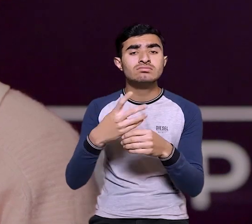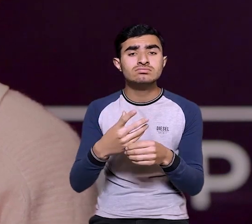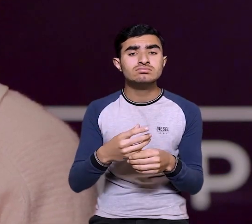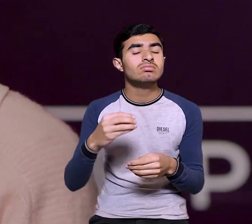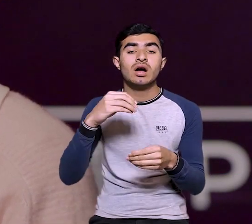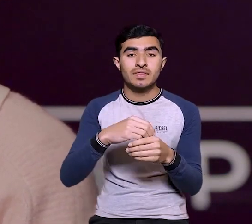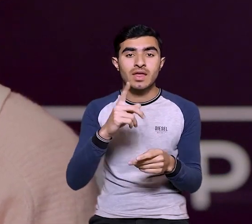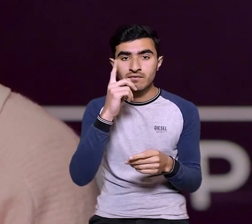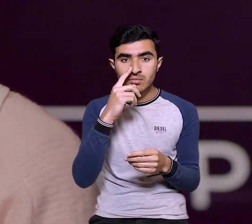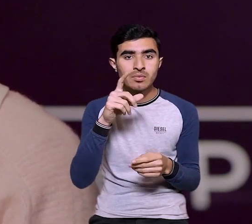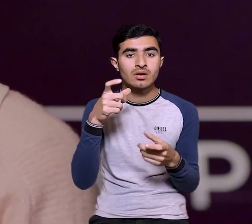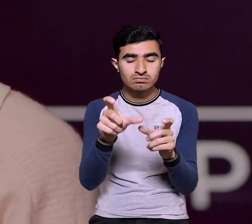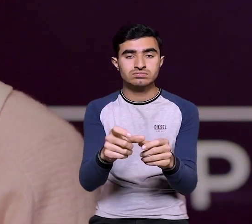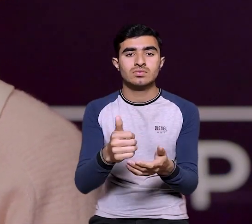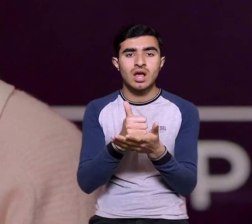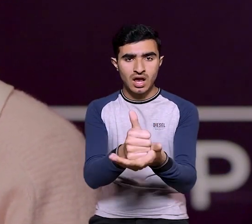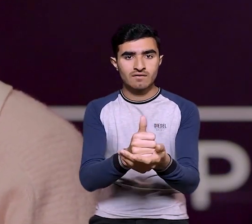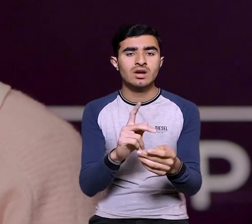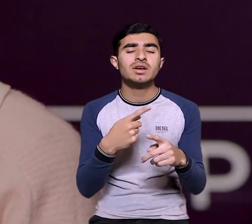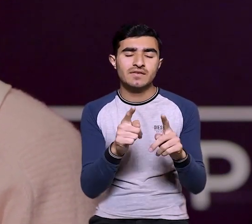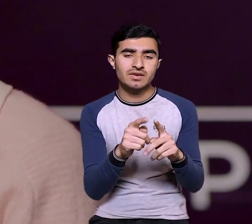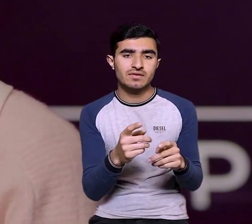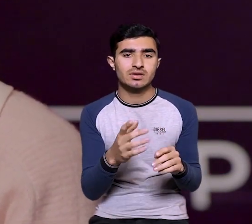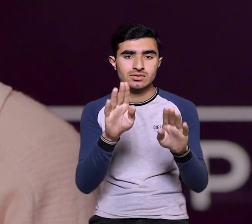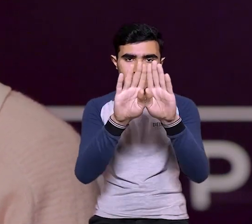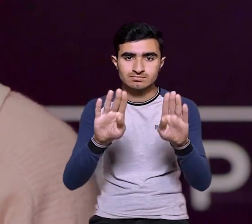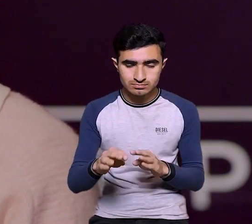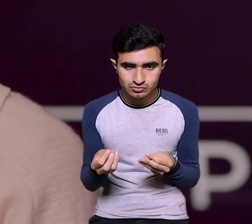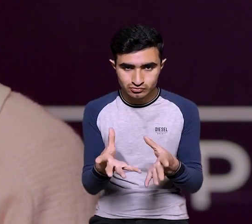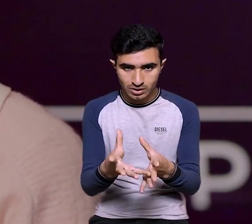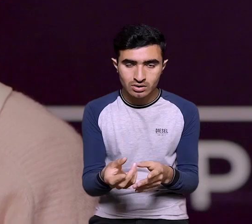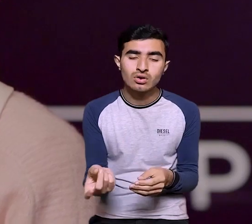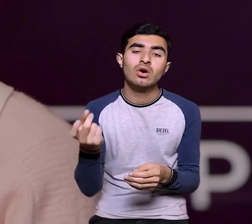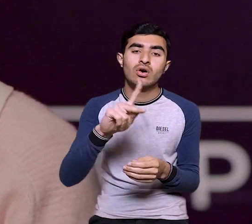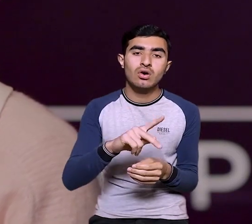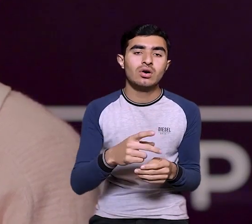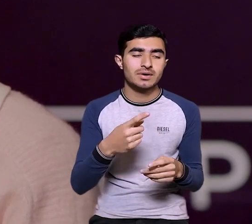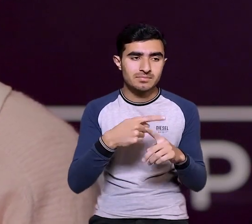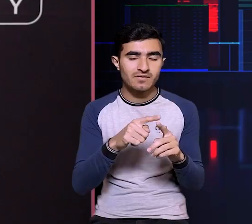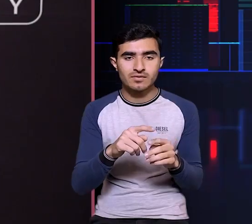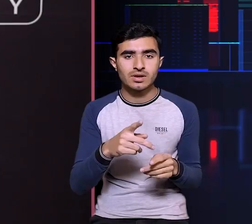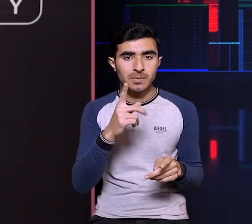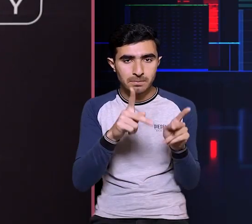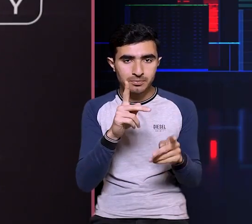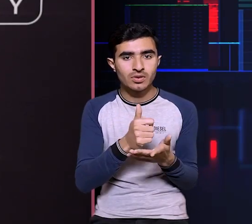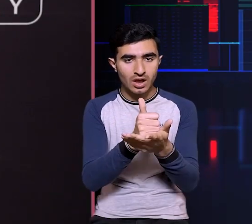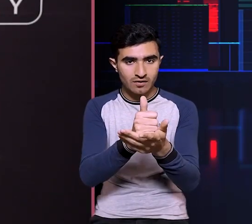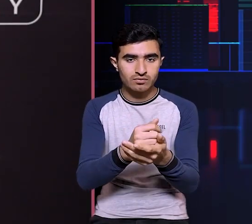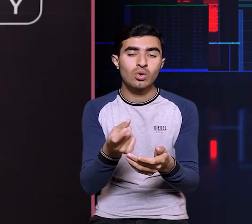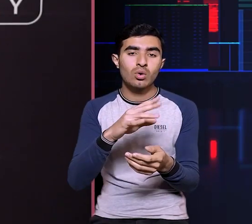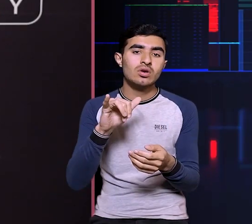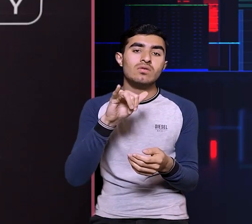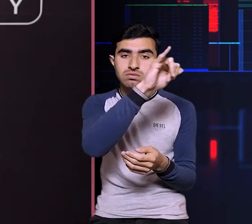या इनके लिए हम डेलीगेशंस बनाते हैं टू गो अब्रॉड एंड विजिट अदर बिजनेस कम्युनिटी बिजनेसेस और उनके साथ या